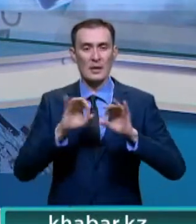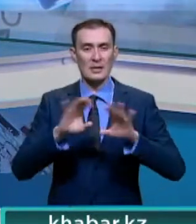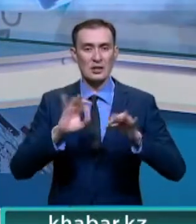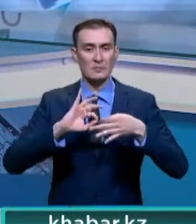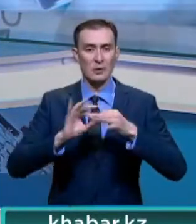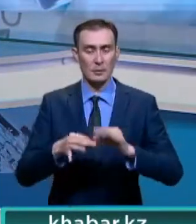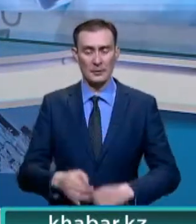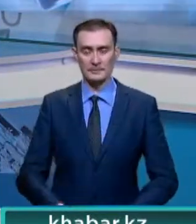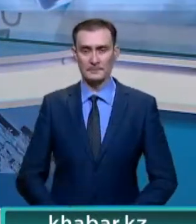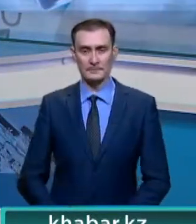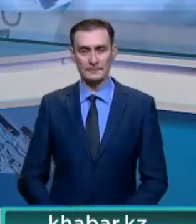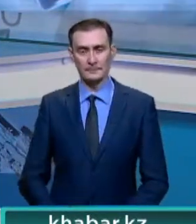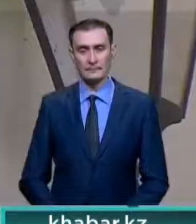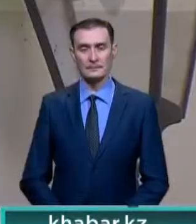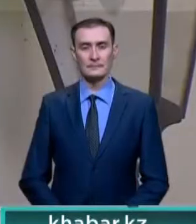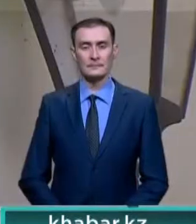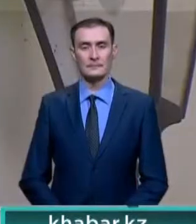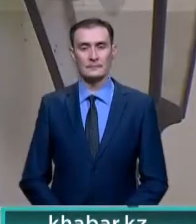Григория Беденко.